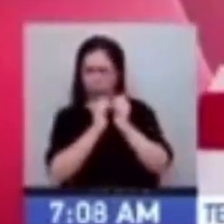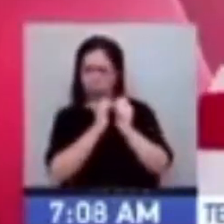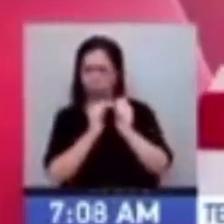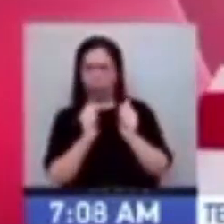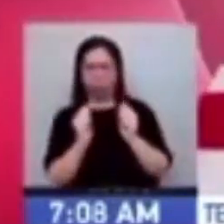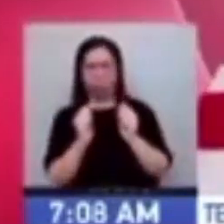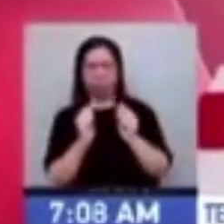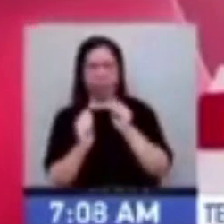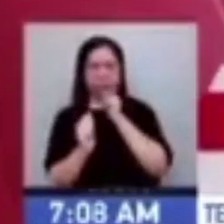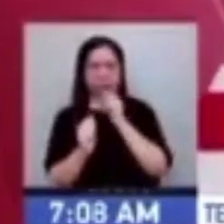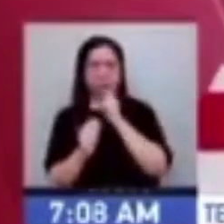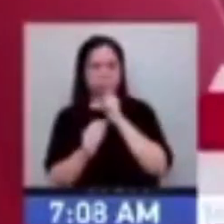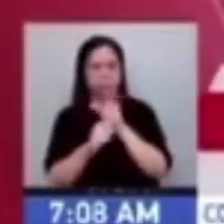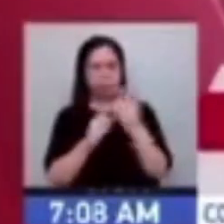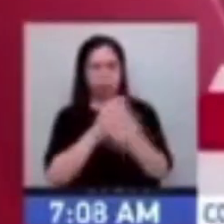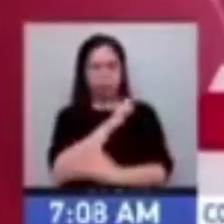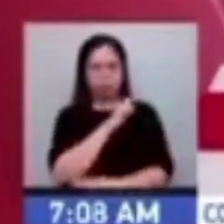ng